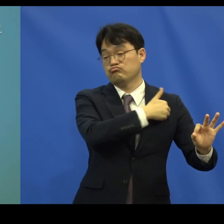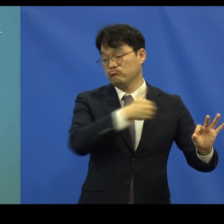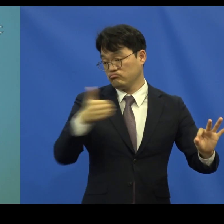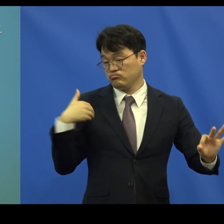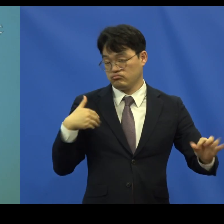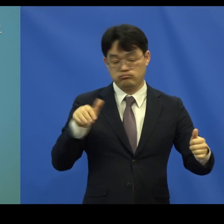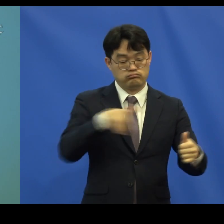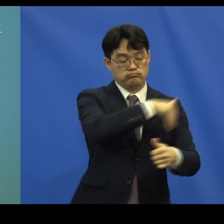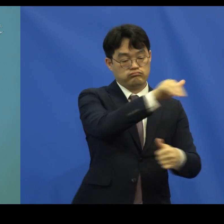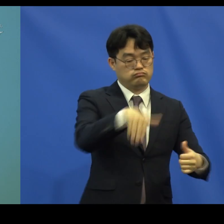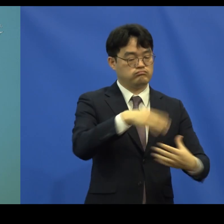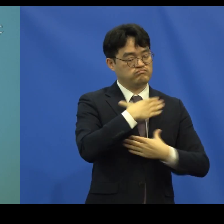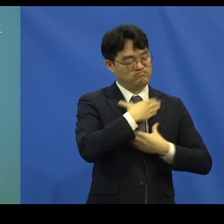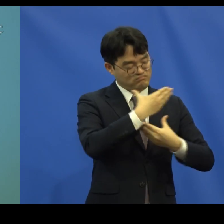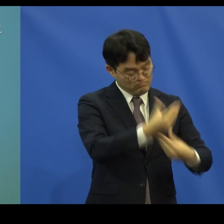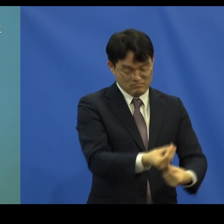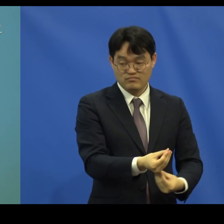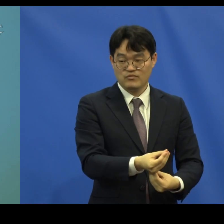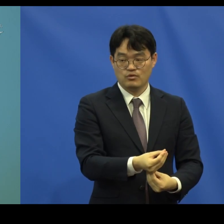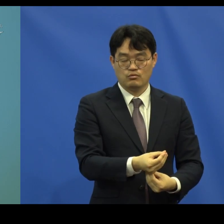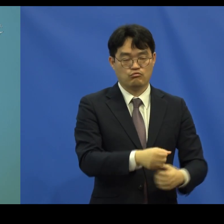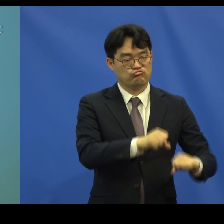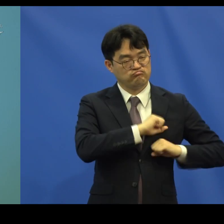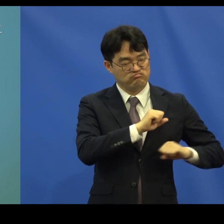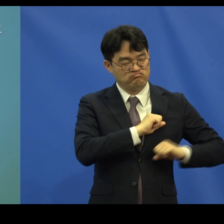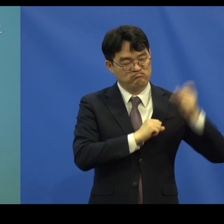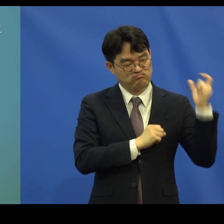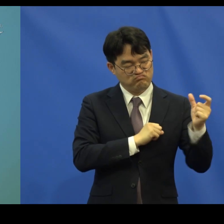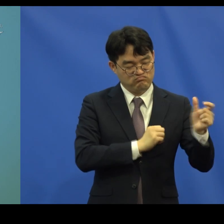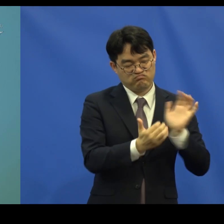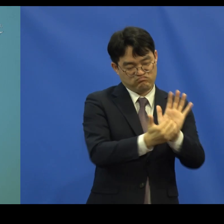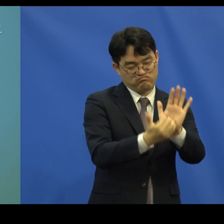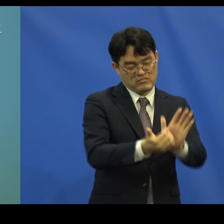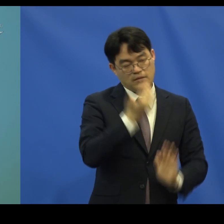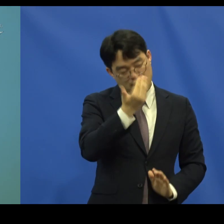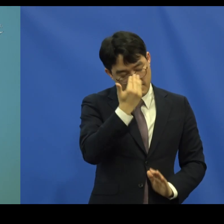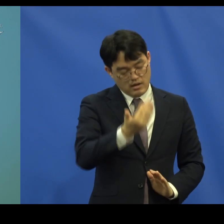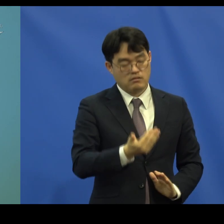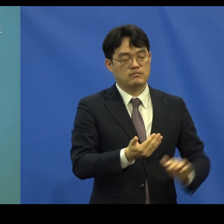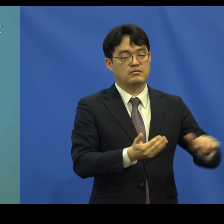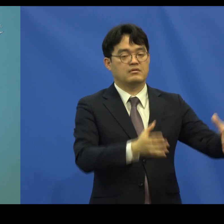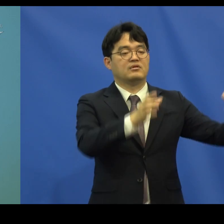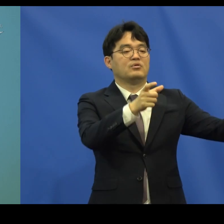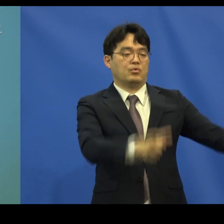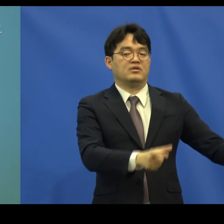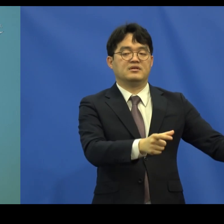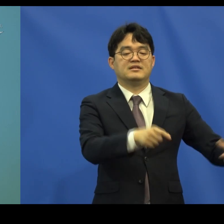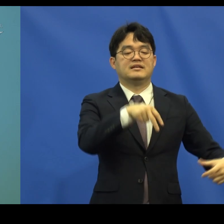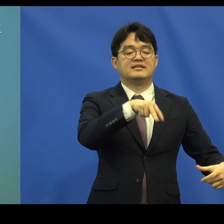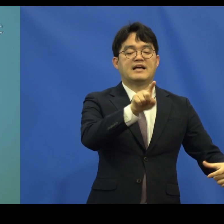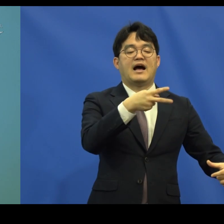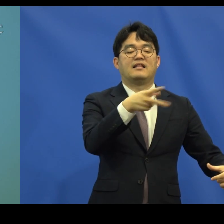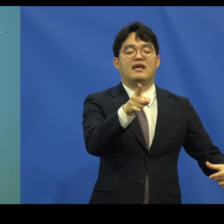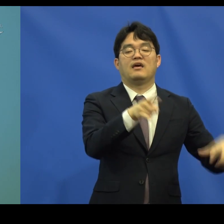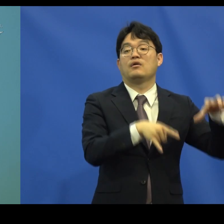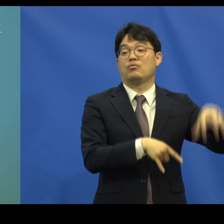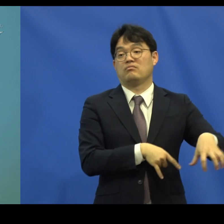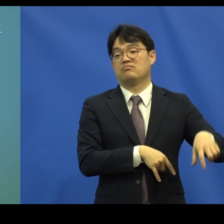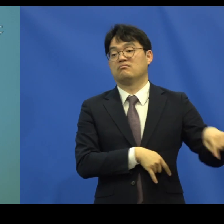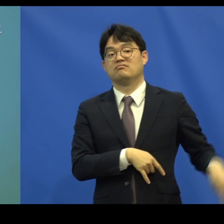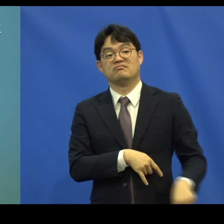환경적으로 굉장히 안정된 도시가 사대예요. 자, 이런 상황 속에서